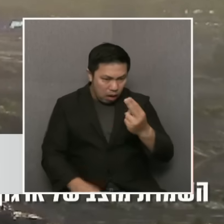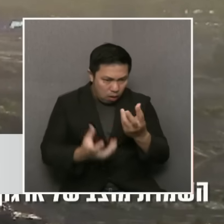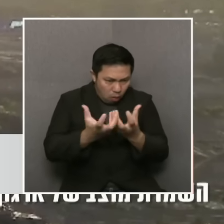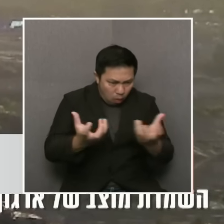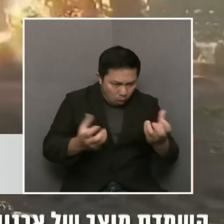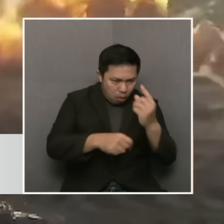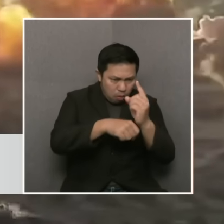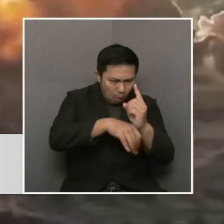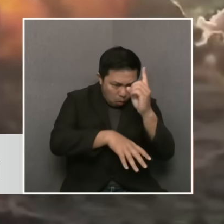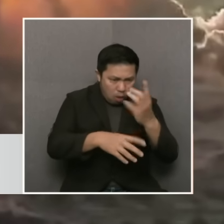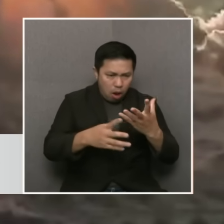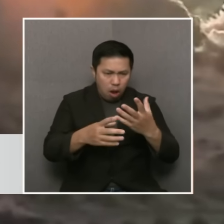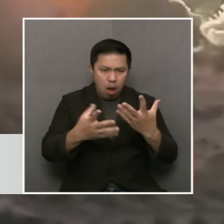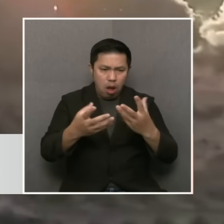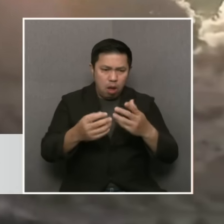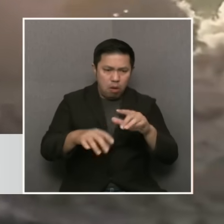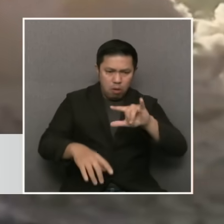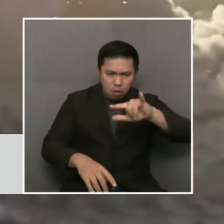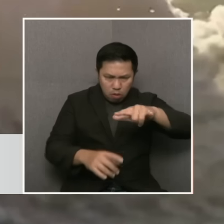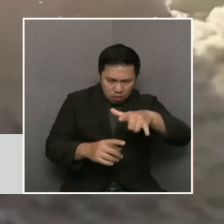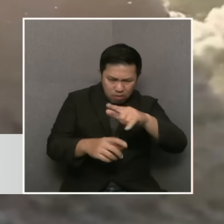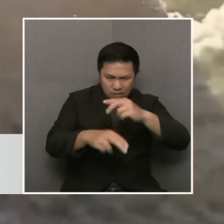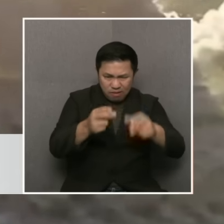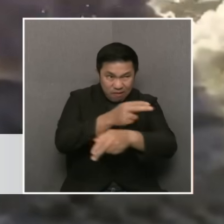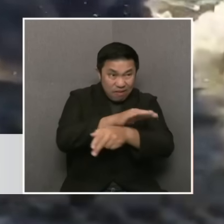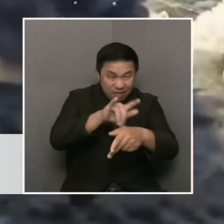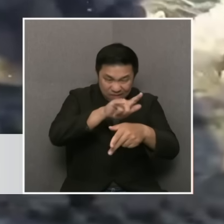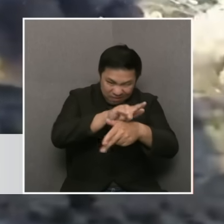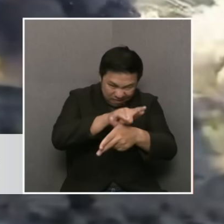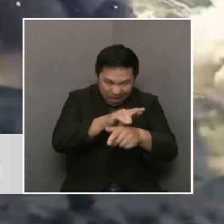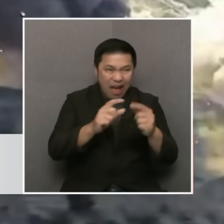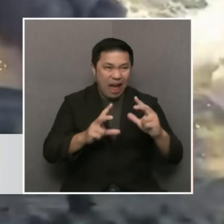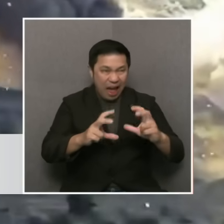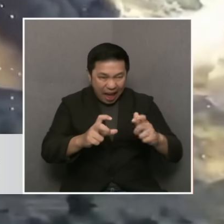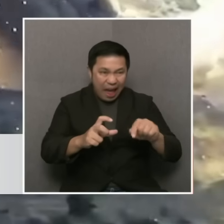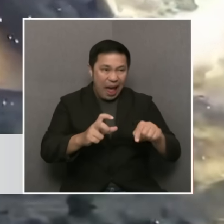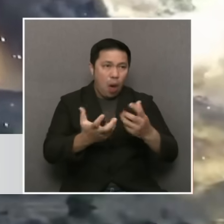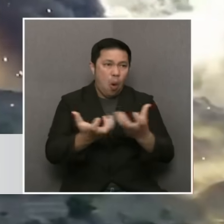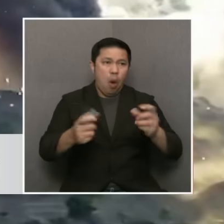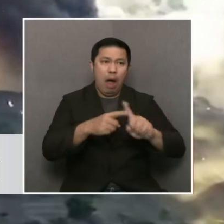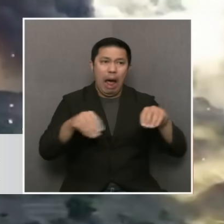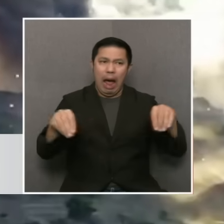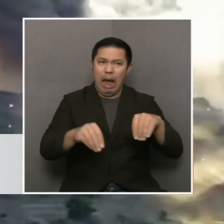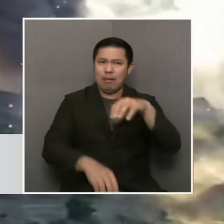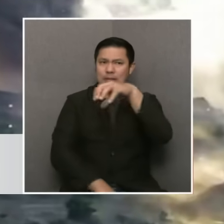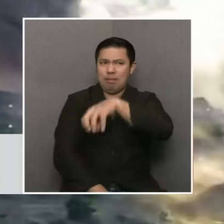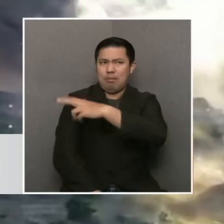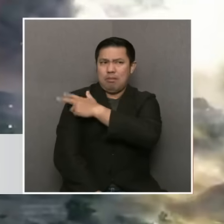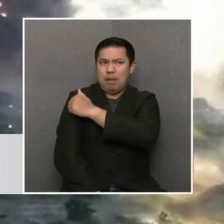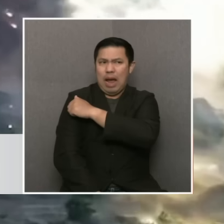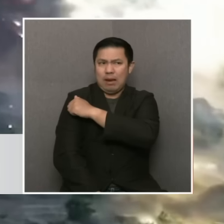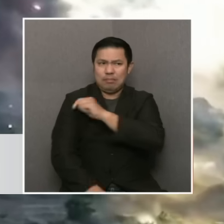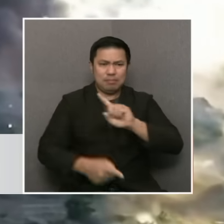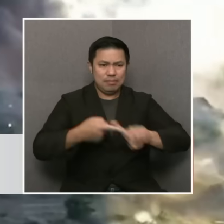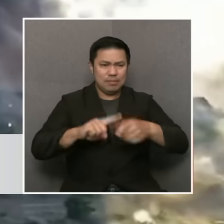รนอากาศยานไร้คนขับและอาวุธอื่นๆอยู่ภายในอาคารนี้ตั้งอยู่ใกล้กับโรงพยาบาลมิตรภาพตุรกีปาเลสไ